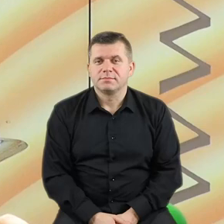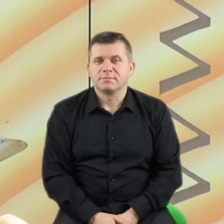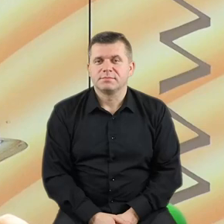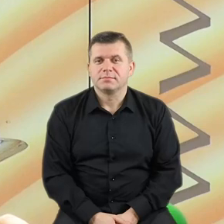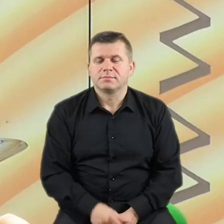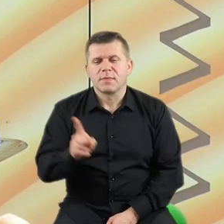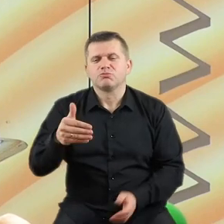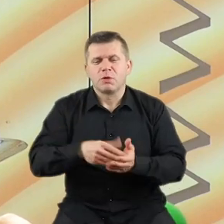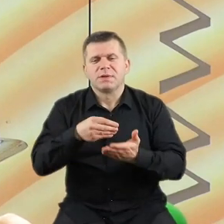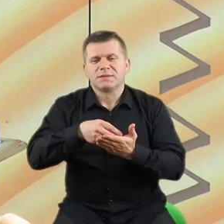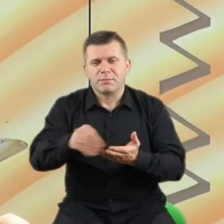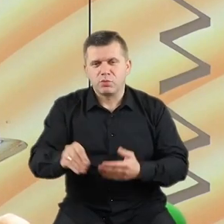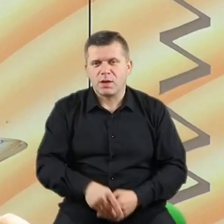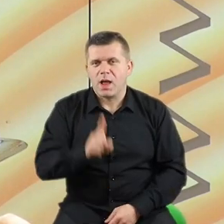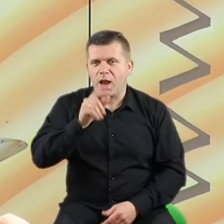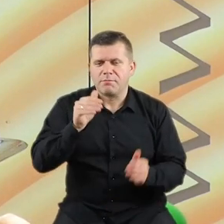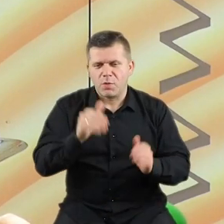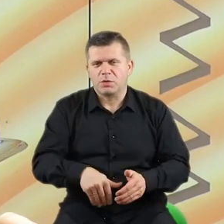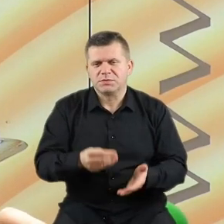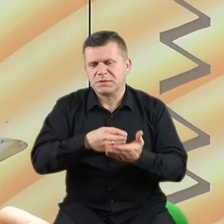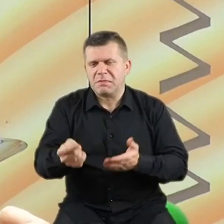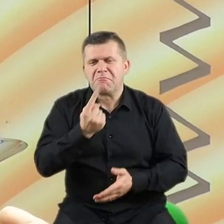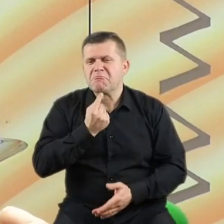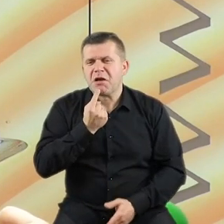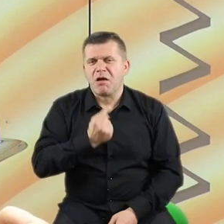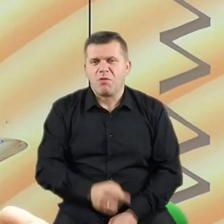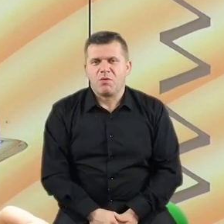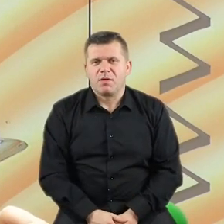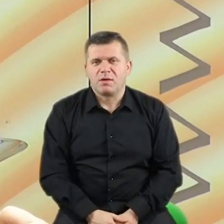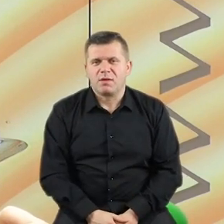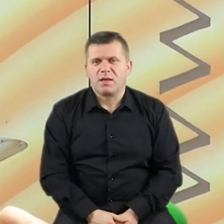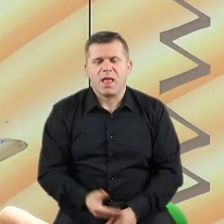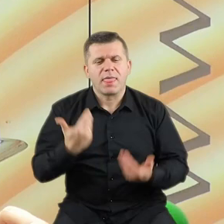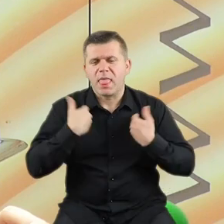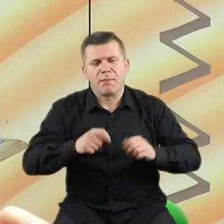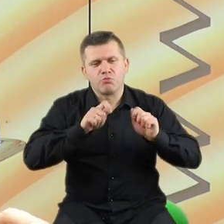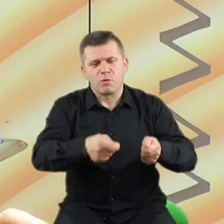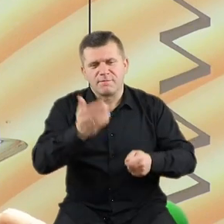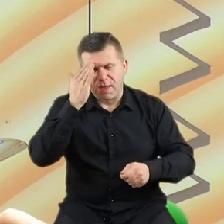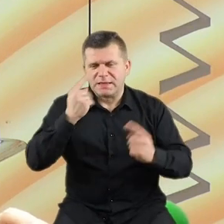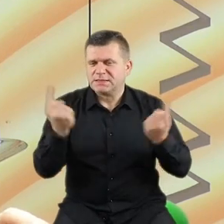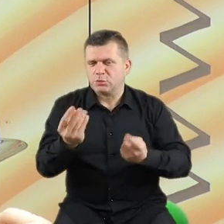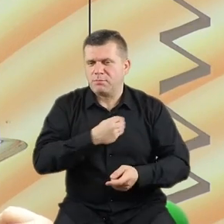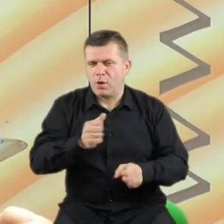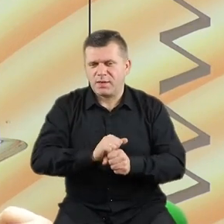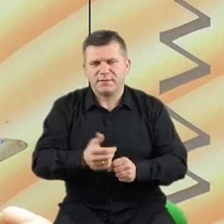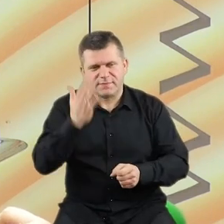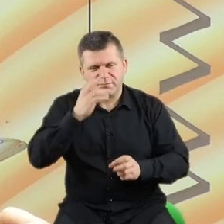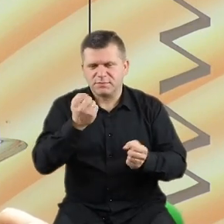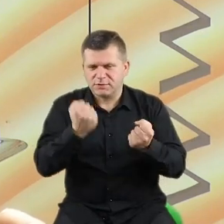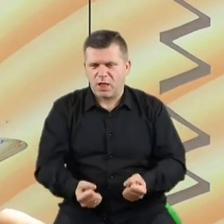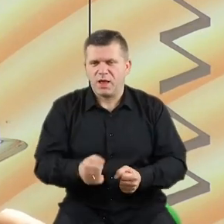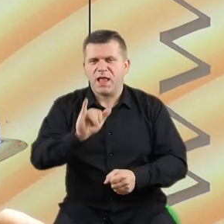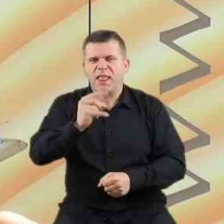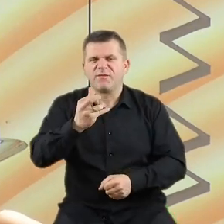tam trzeba zapłacić. Ale naprawdę można zapłacić niedużo. Ale ja nie chcę nikogo zmuszać, bo ja wiem, że sytuacja w Polsce jest krytyczna i